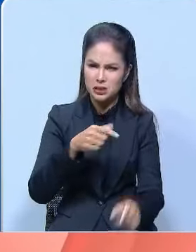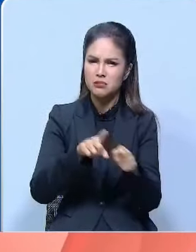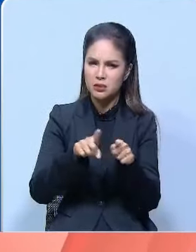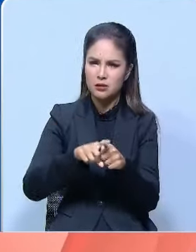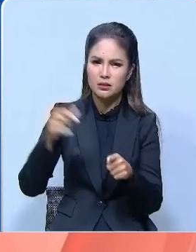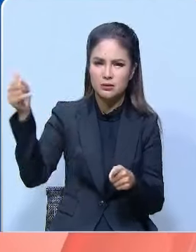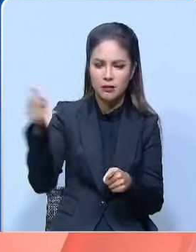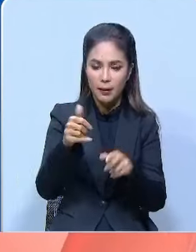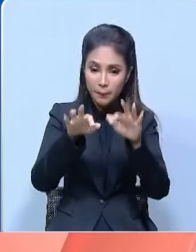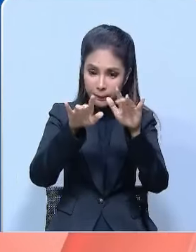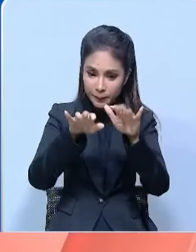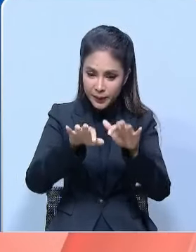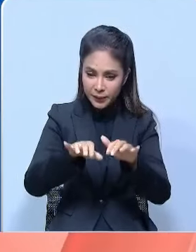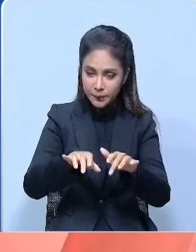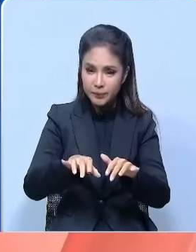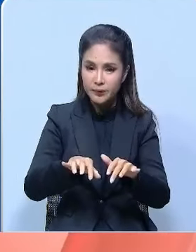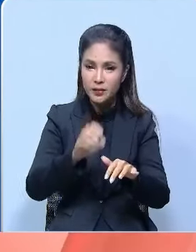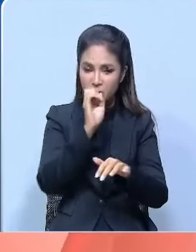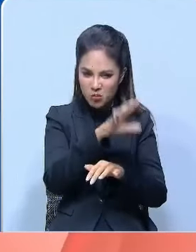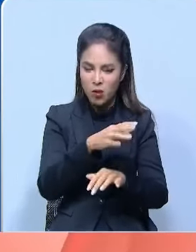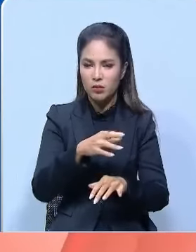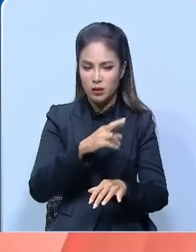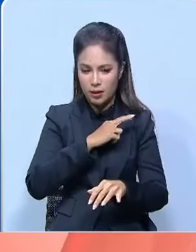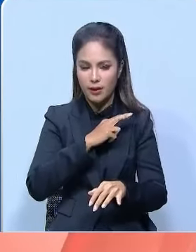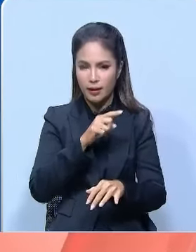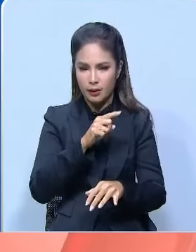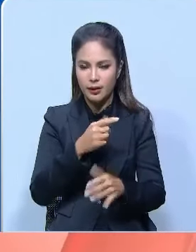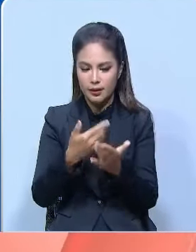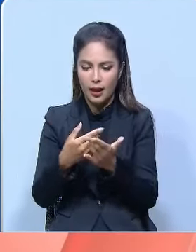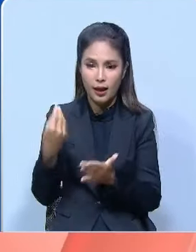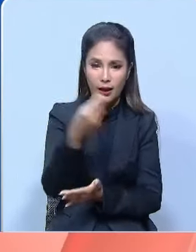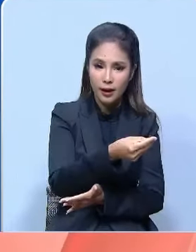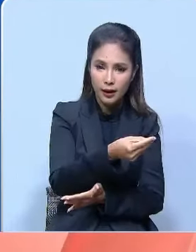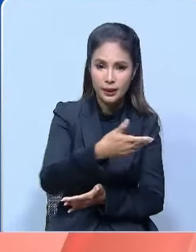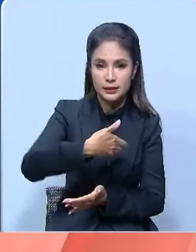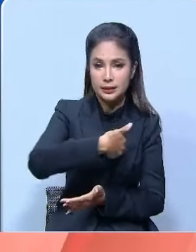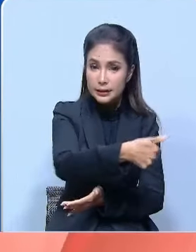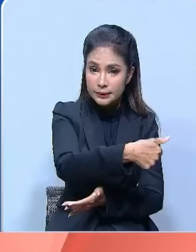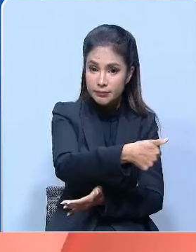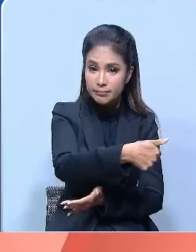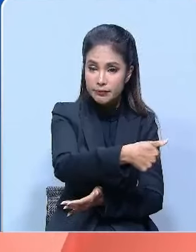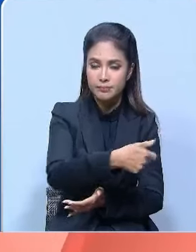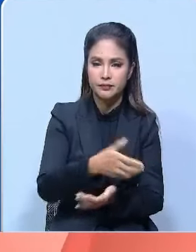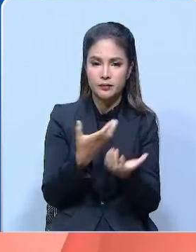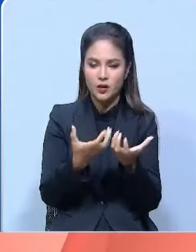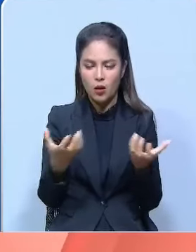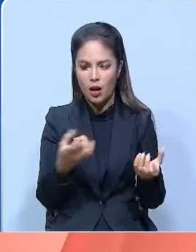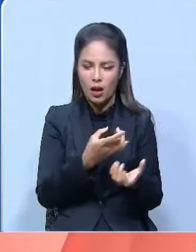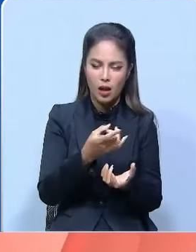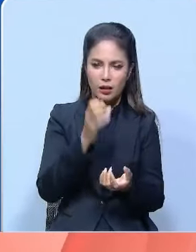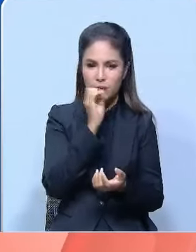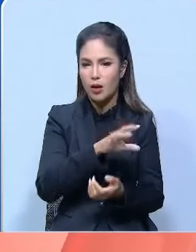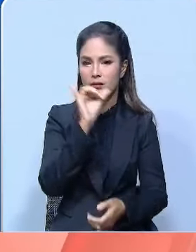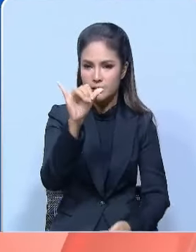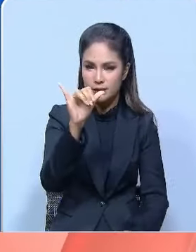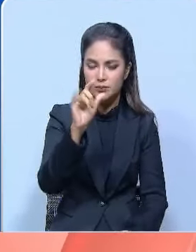คอมเมนต์ในโพสต์ของเธอพร้อมกับเสนอตัวด้วยบอกว่าเดี๋ยวจะปล่อยเงินกู้ให้นะแต่ยังไม่บอกว่าจะต้องมีของค้ำประกันหรือไม่แล้ว